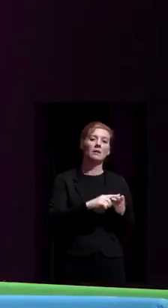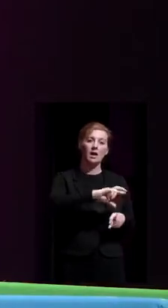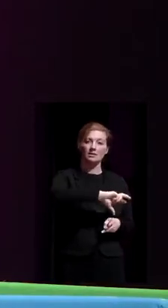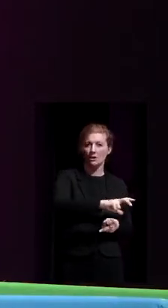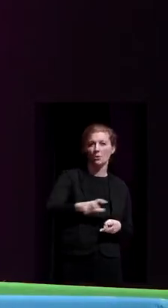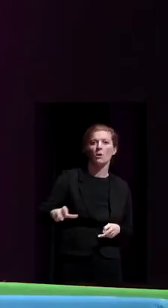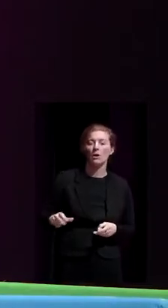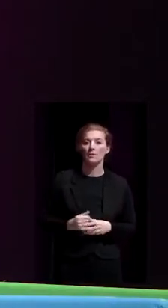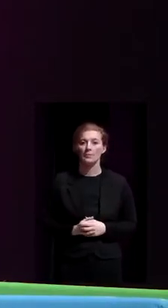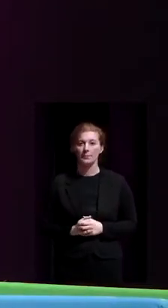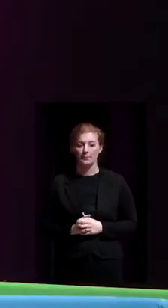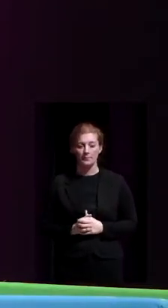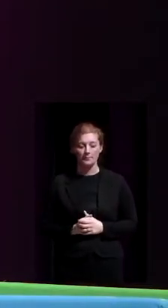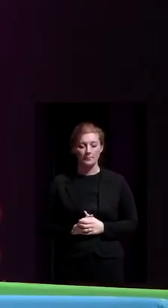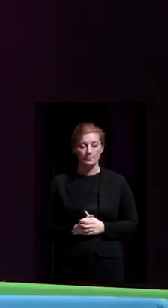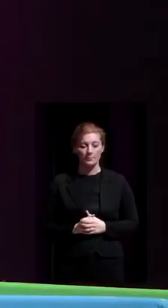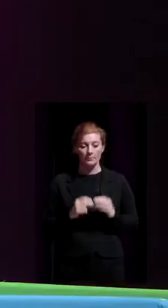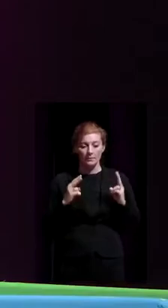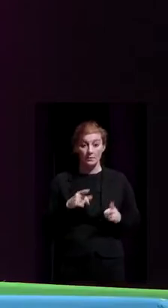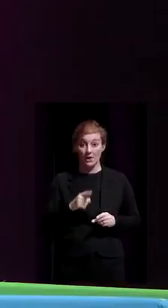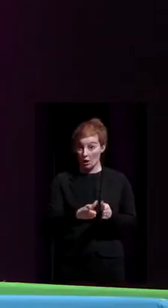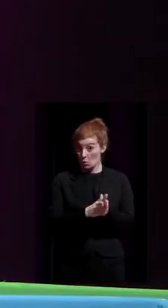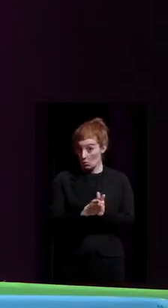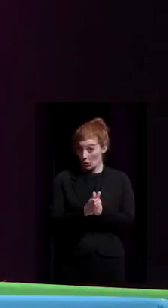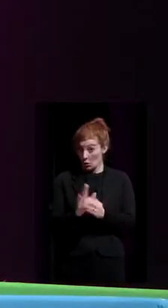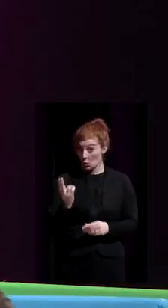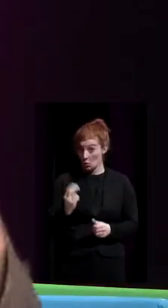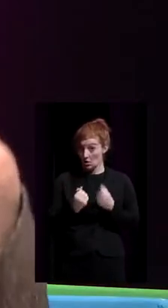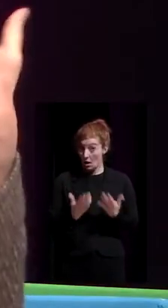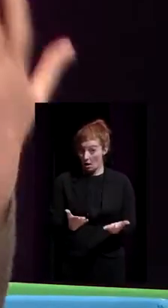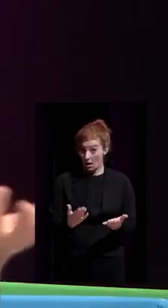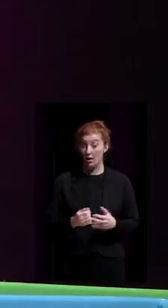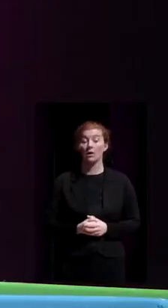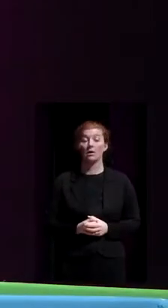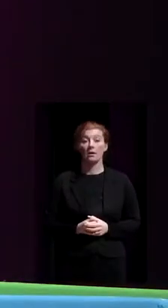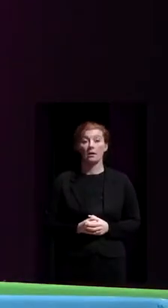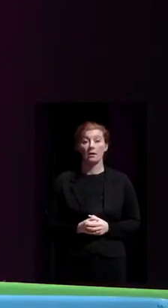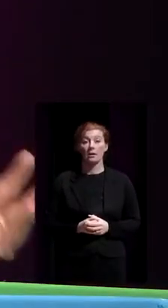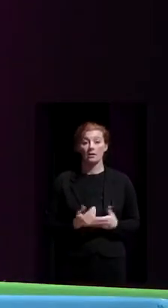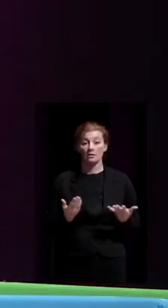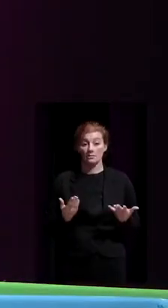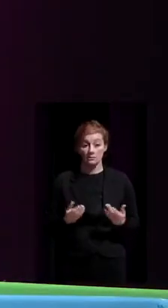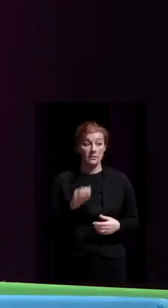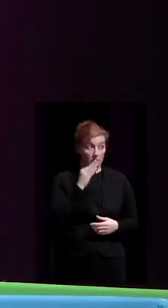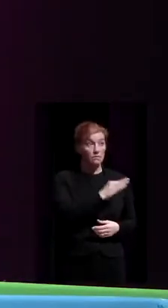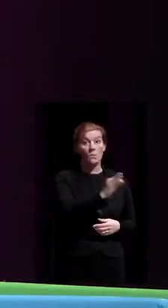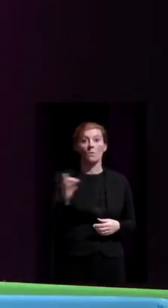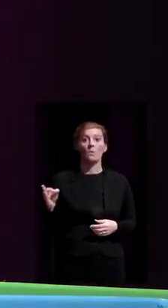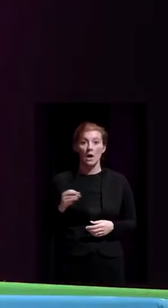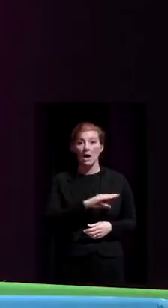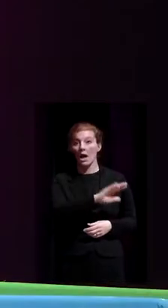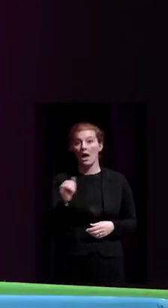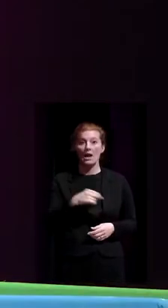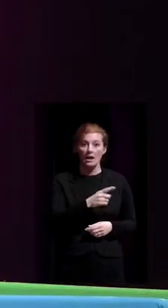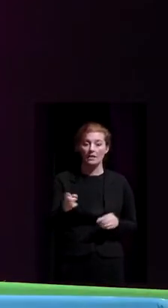sektorer. Så den utmaningen vi alla har idag, och vi ställer nu den här frågan till alla er som är med oss